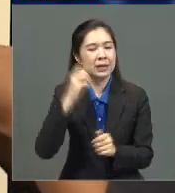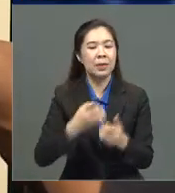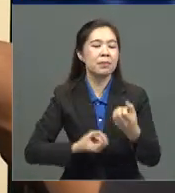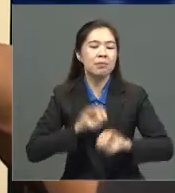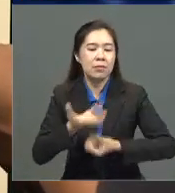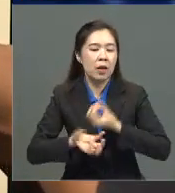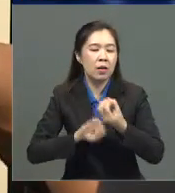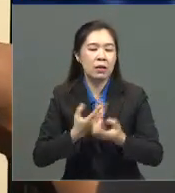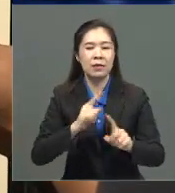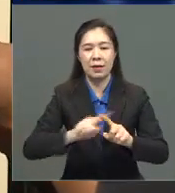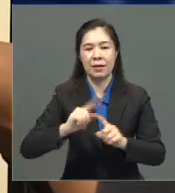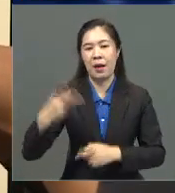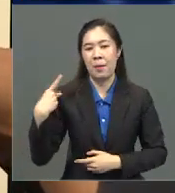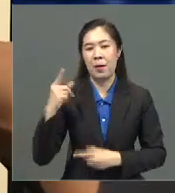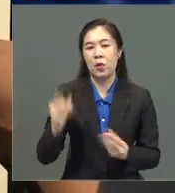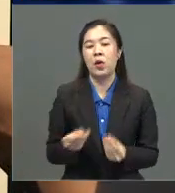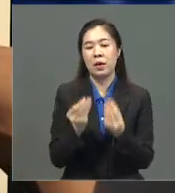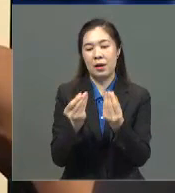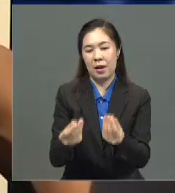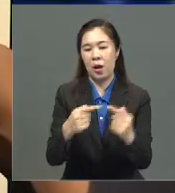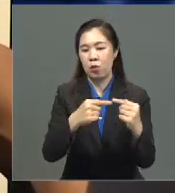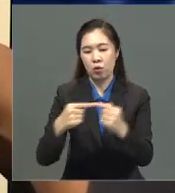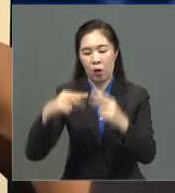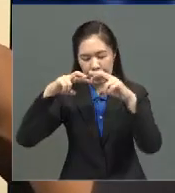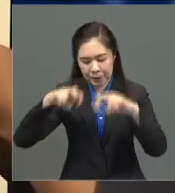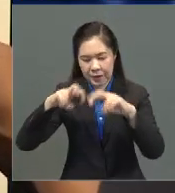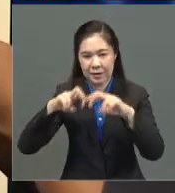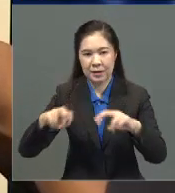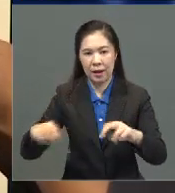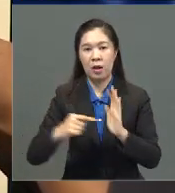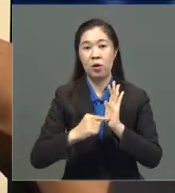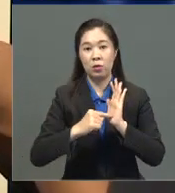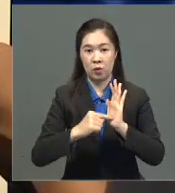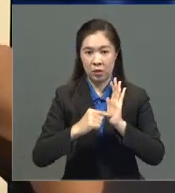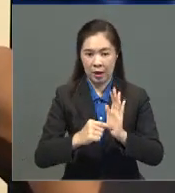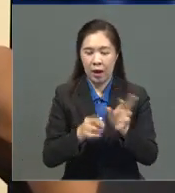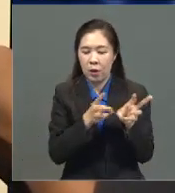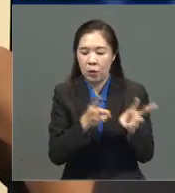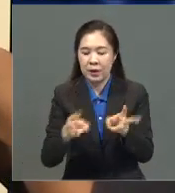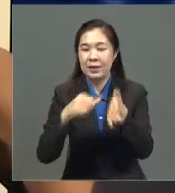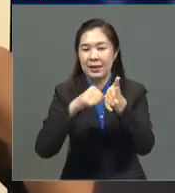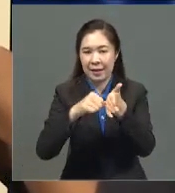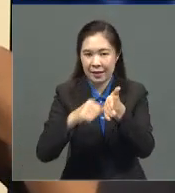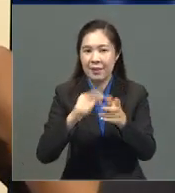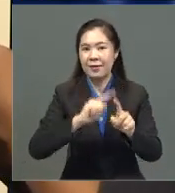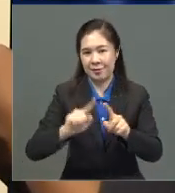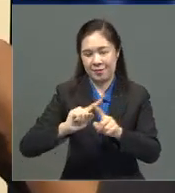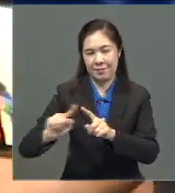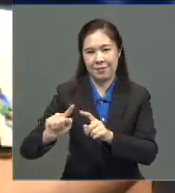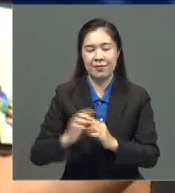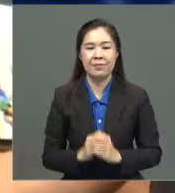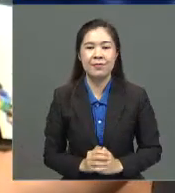ถ้วนเพื่อจะได้เป็นประโยชน์สำหรับผู้ที่จะเอาไปศึกษาต่อไปนะครับเช่นอาจจะเอาไปเป็นแนวทางแก้ไขจะได้เห็นทั้งสองหนึ่งสอบ